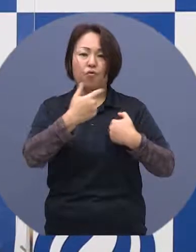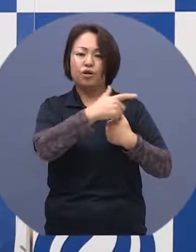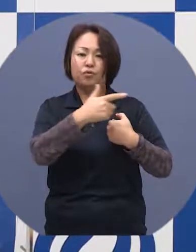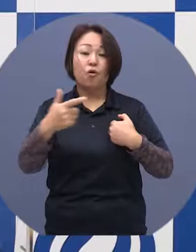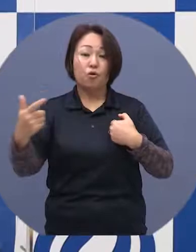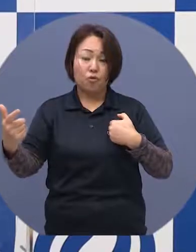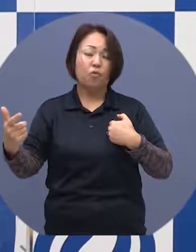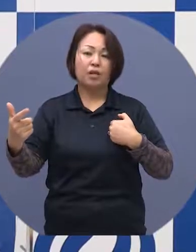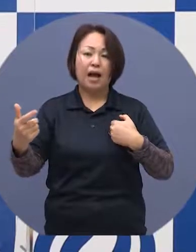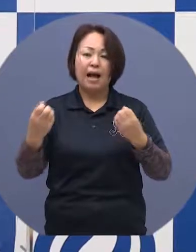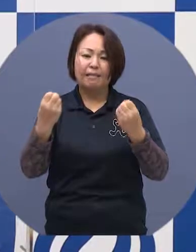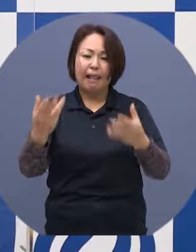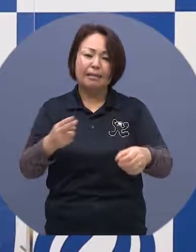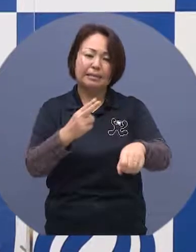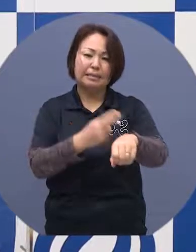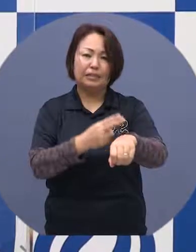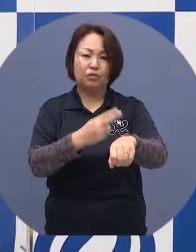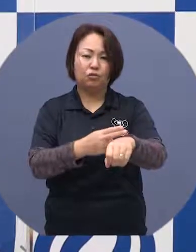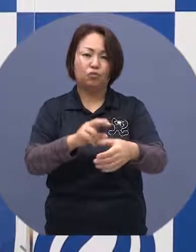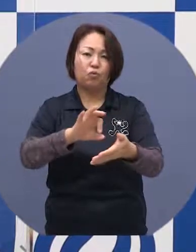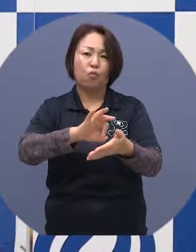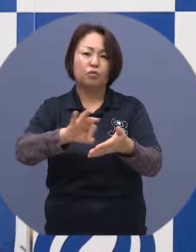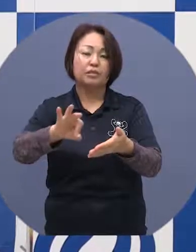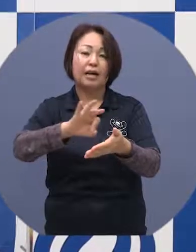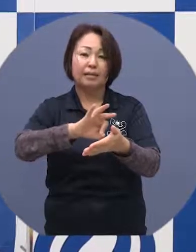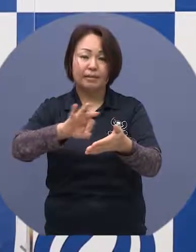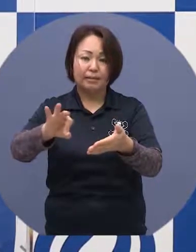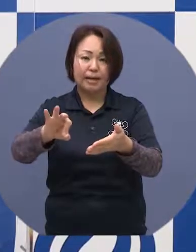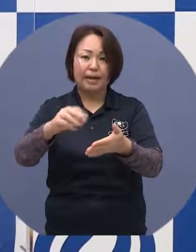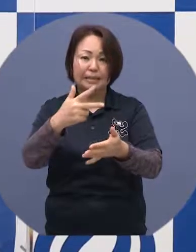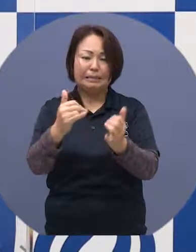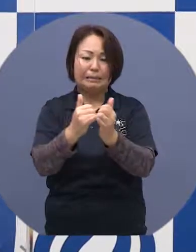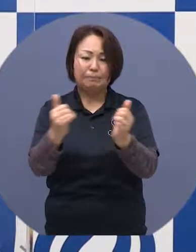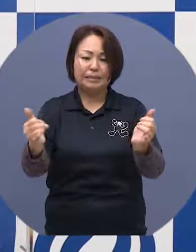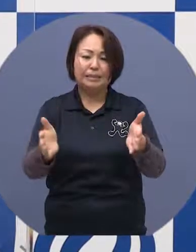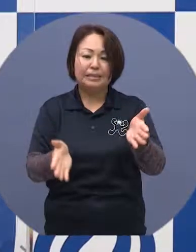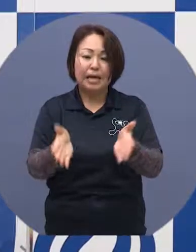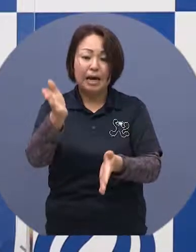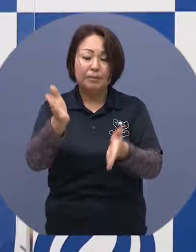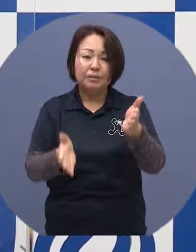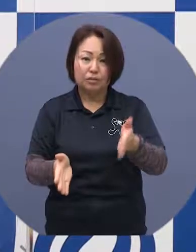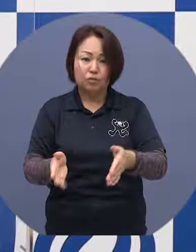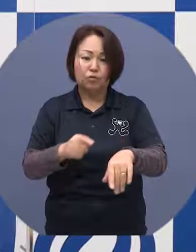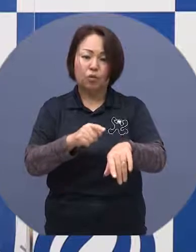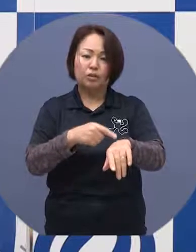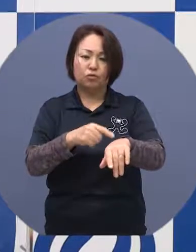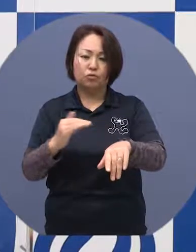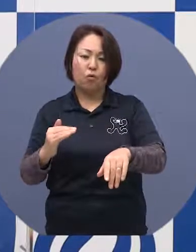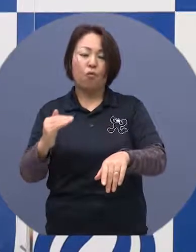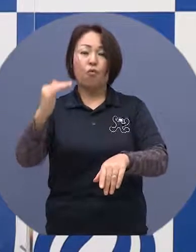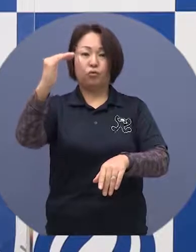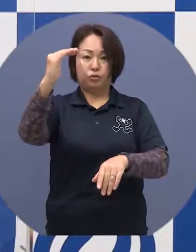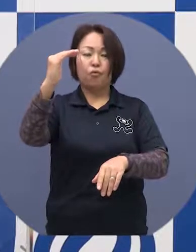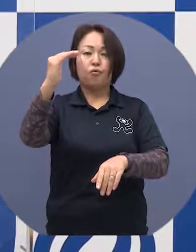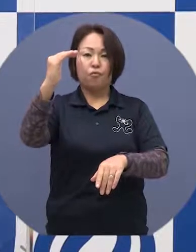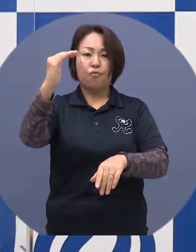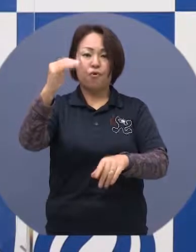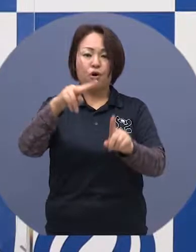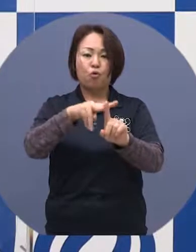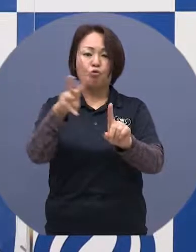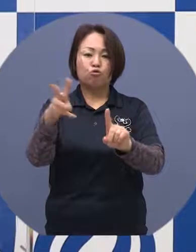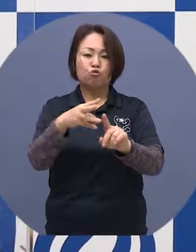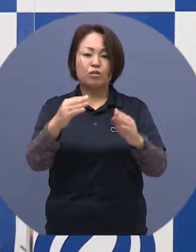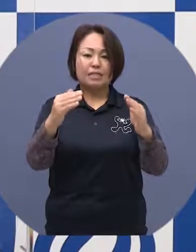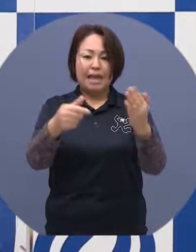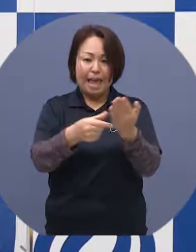たりこうした新たな技術を活用した市民サービスのさらなる実の工場でありましたどぅまたあの小杉駅周辺地区